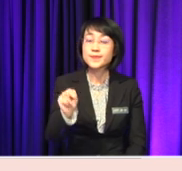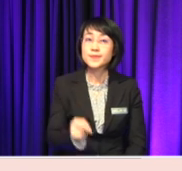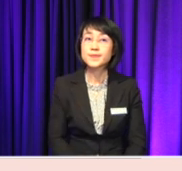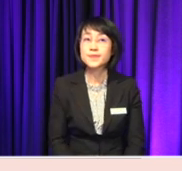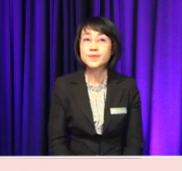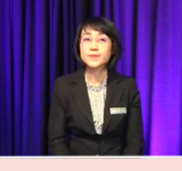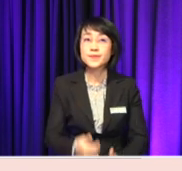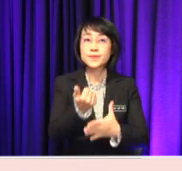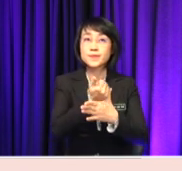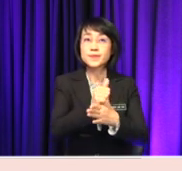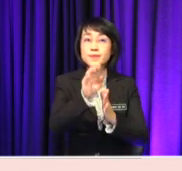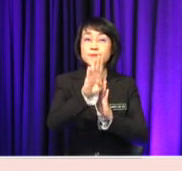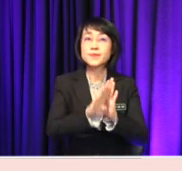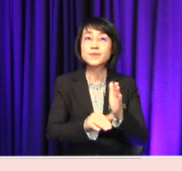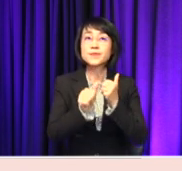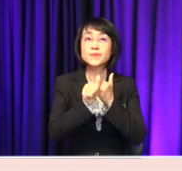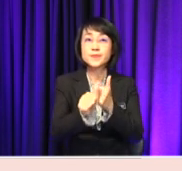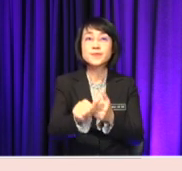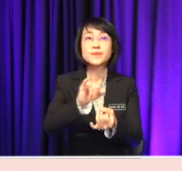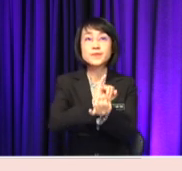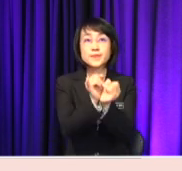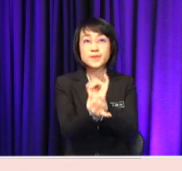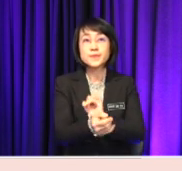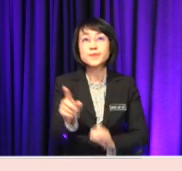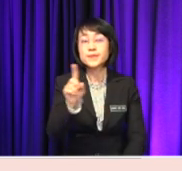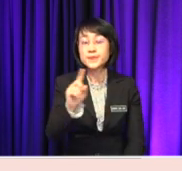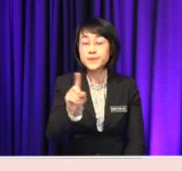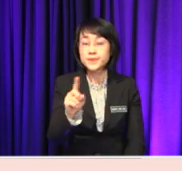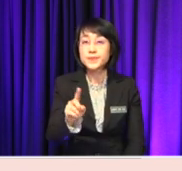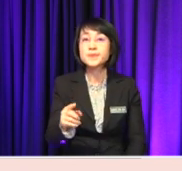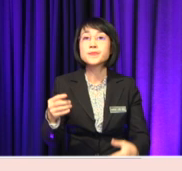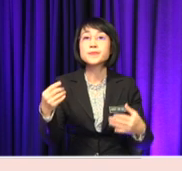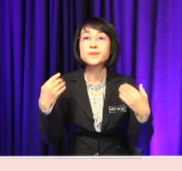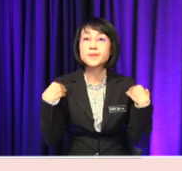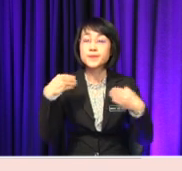antara berikut iklim pendidikan yang terdapat di zoom iklim sejuk